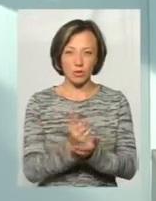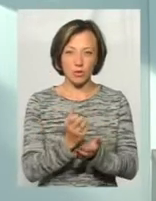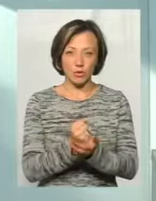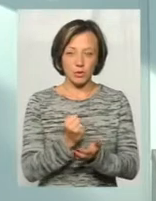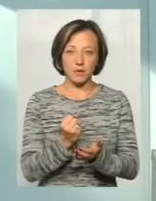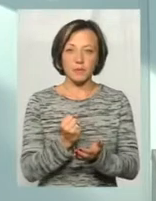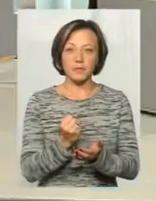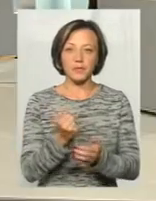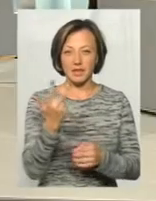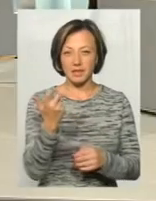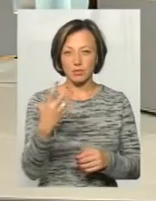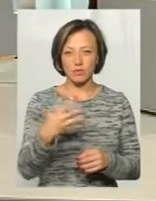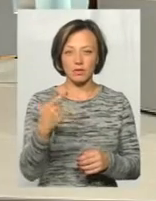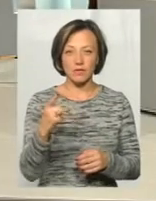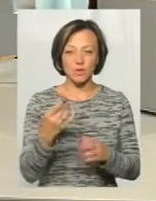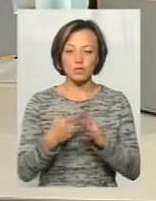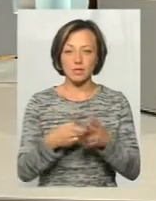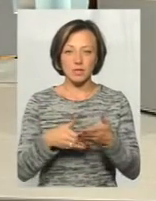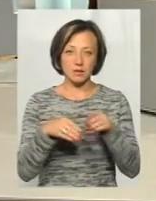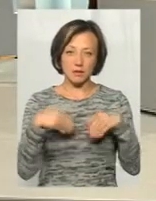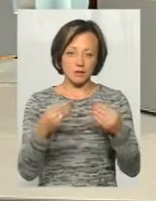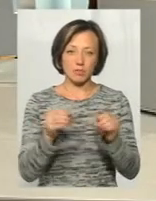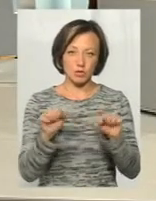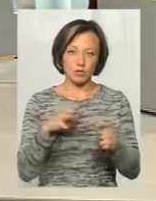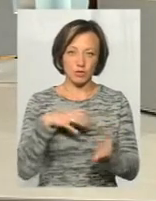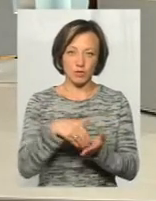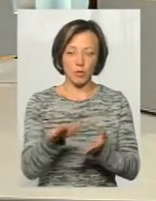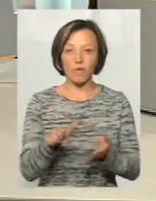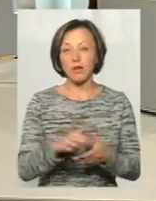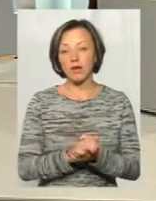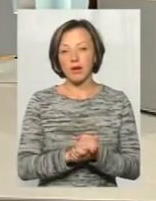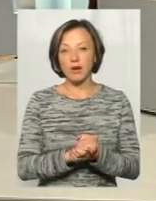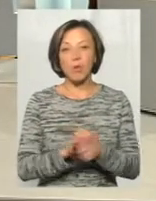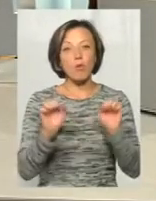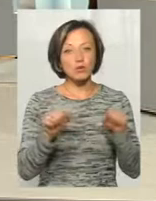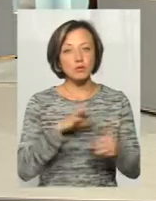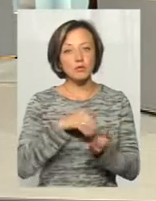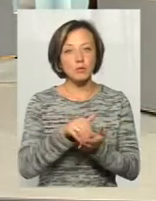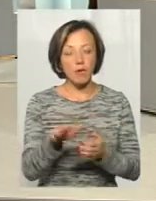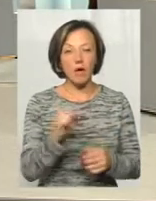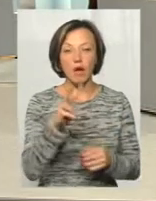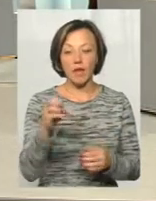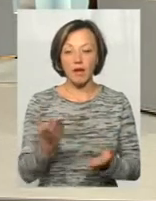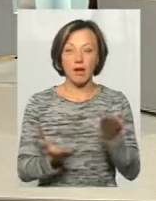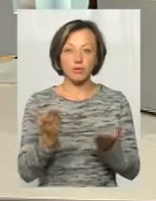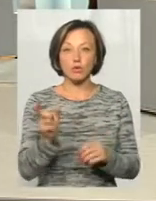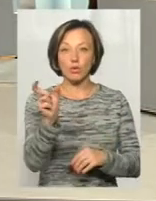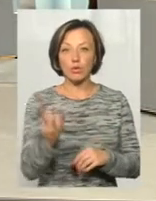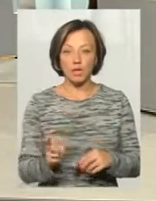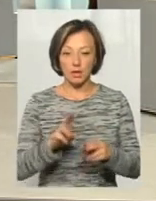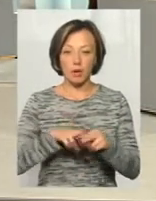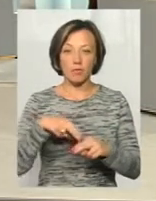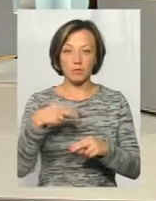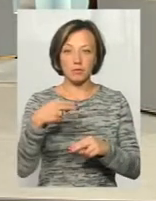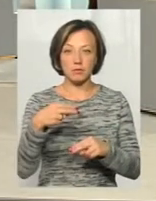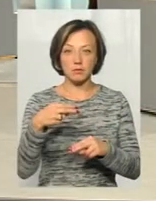еквівалент 340 гривень, тому субсидії можуть бути відмовлені. Може бути відмовлено, але у разі, якщо громадянин,